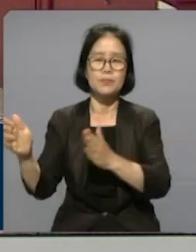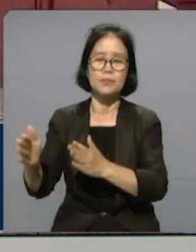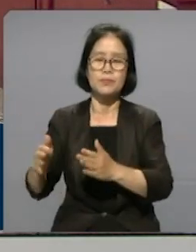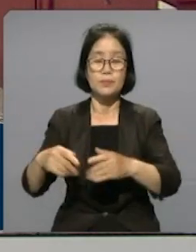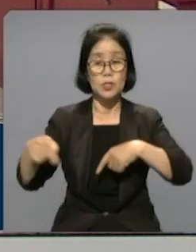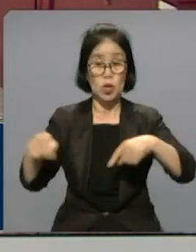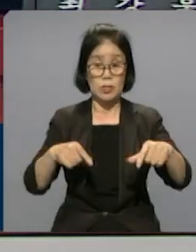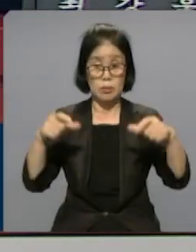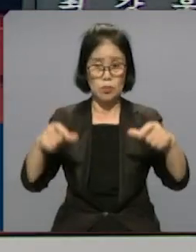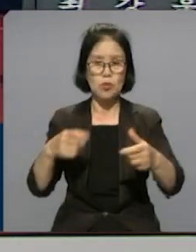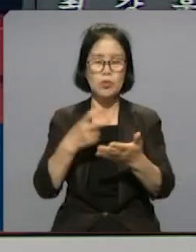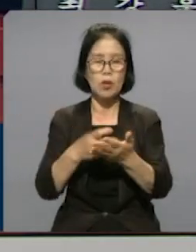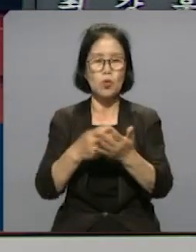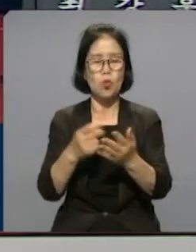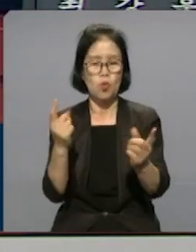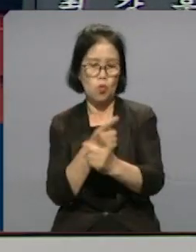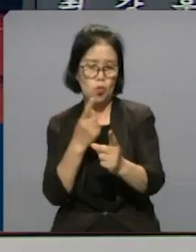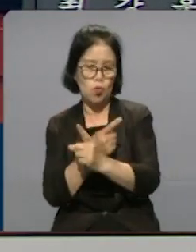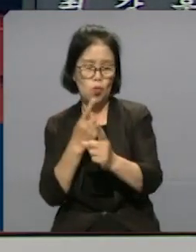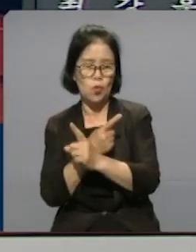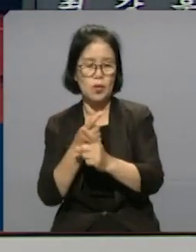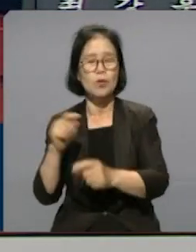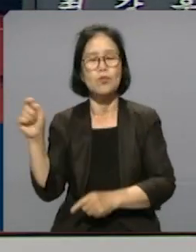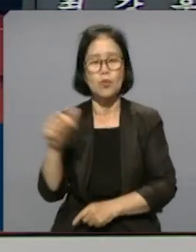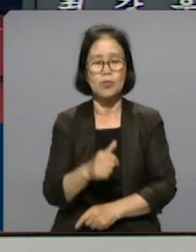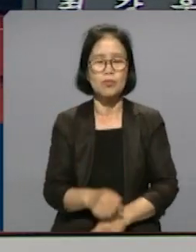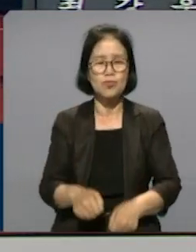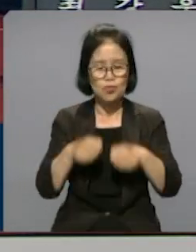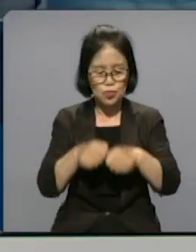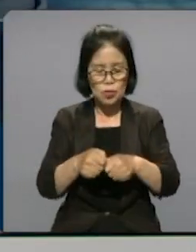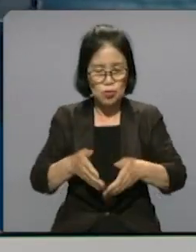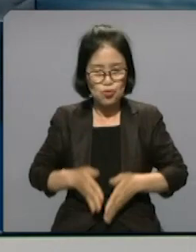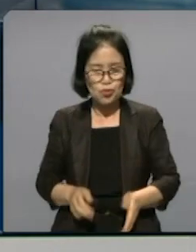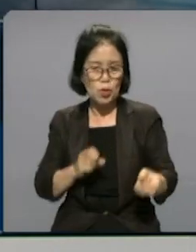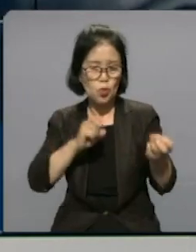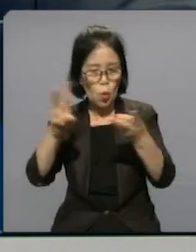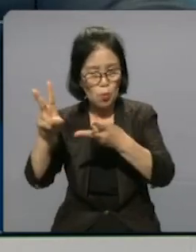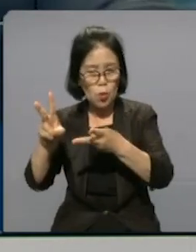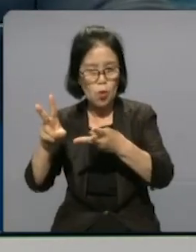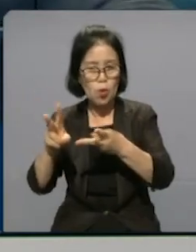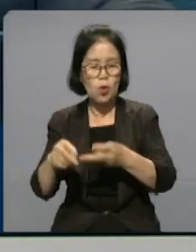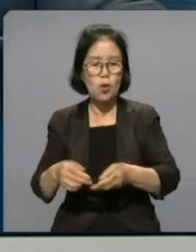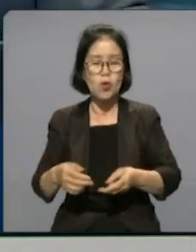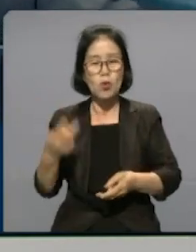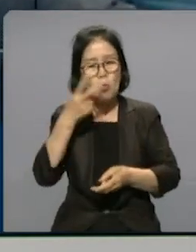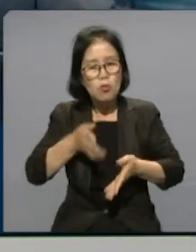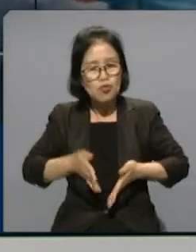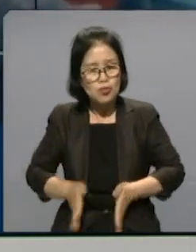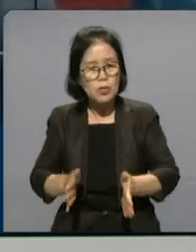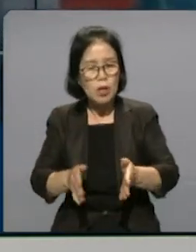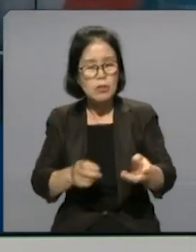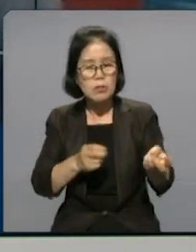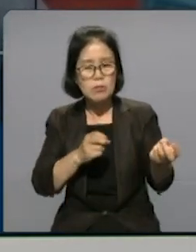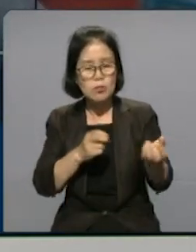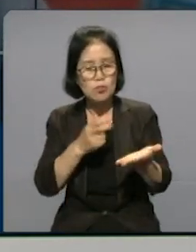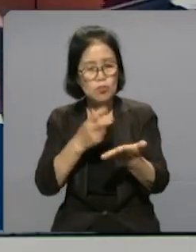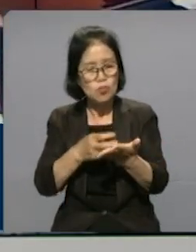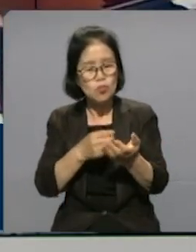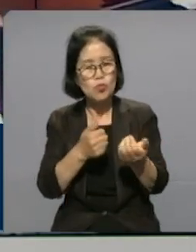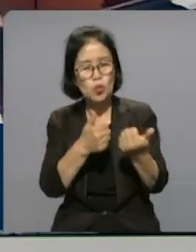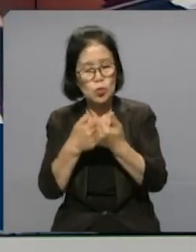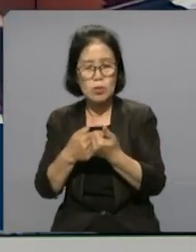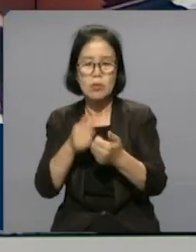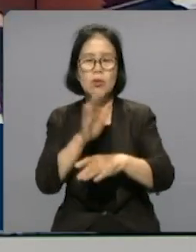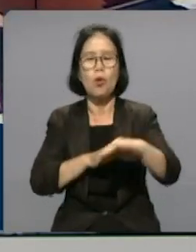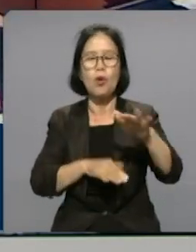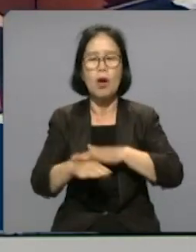정치권도 제도 보완에 속도를 내고 있습니다. 구체적으로 출생통보제와 보호출산제가 논의되고 있는데요. 여야는